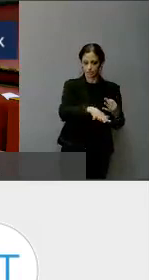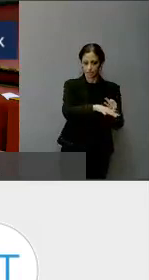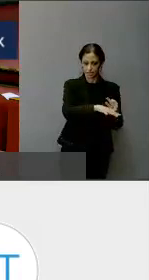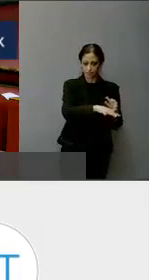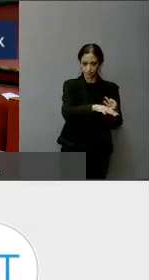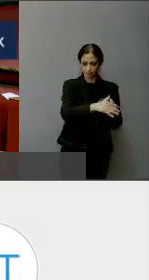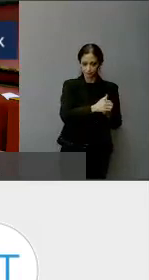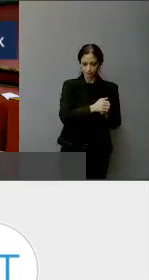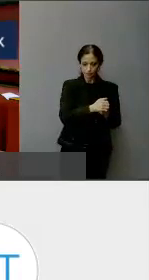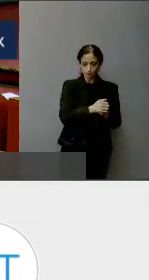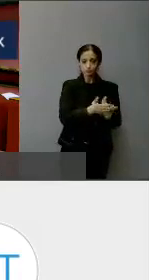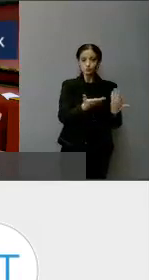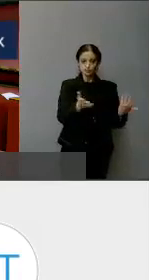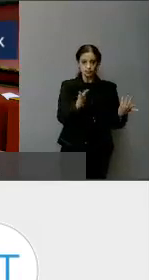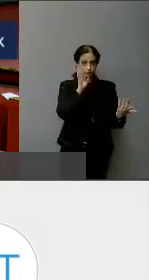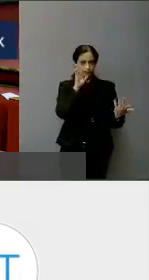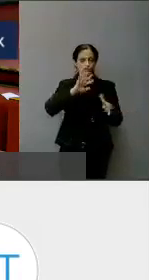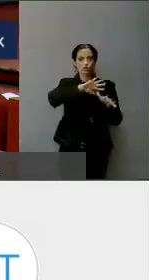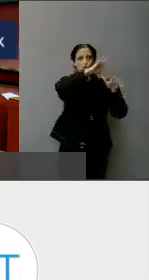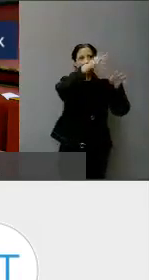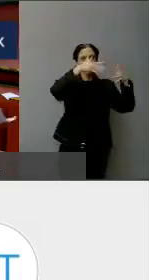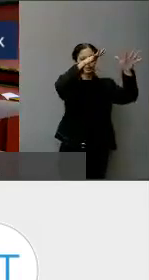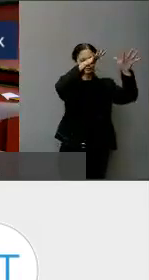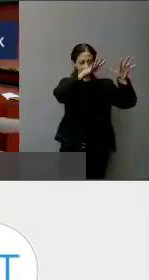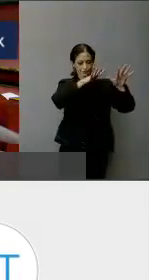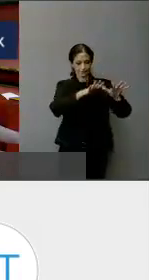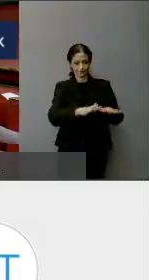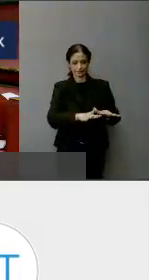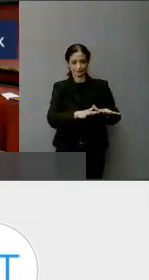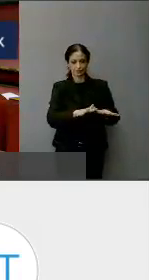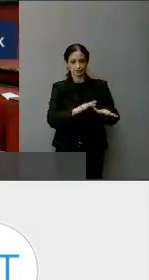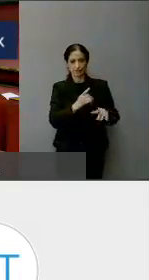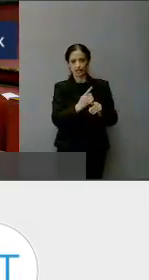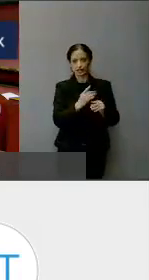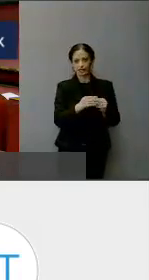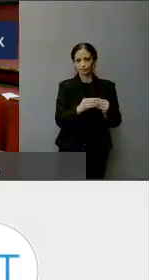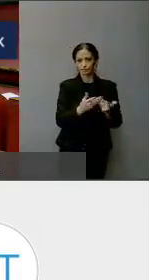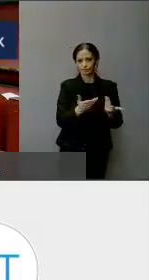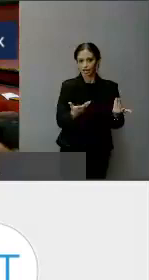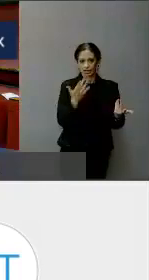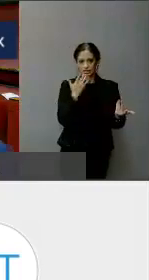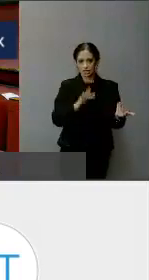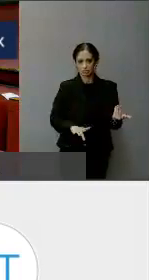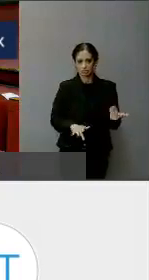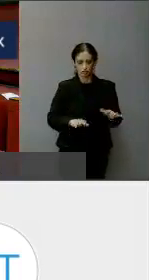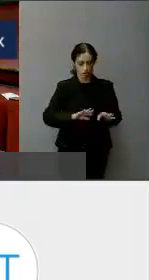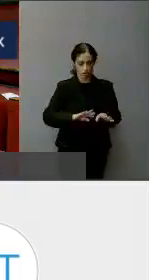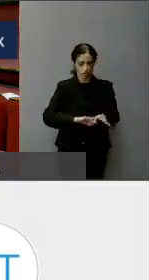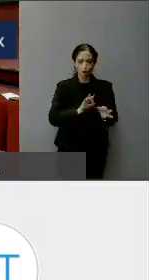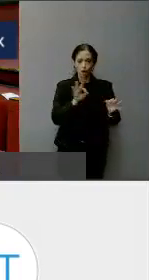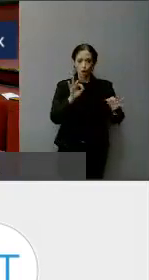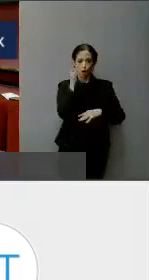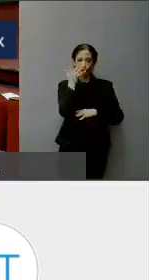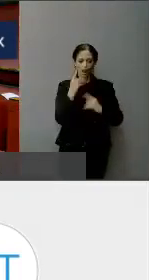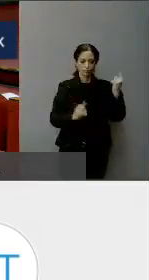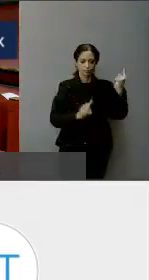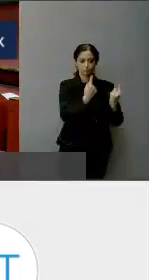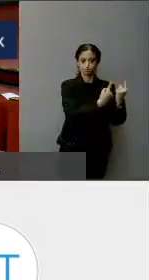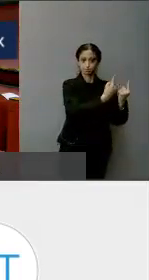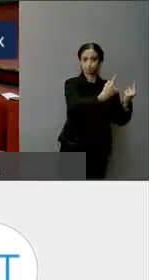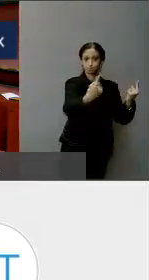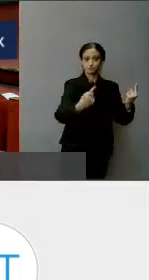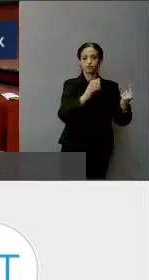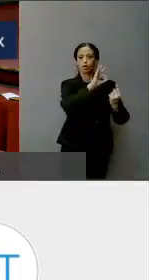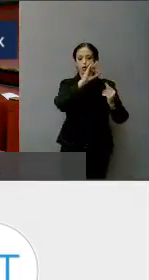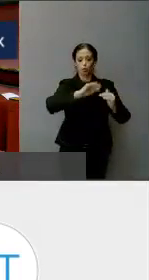la collina sta franando banalmente dice cosa devi farle ripiantare gli alberi può fare muretti a secco allora tutti sanno questo